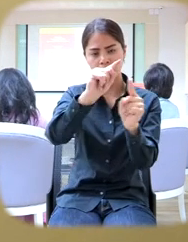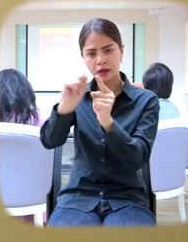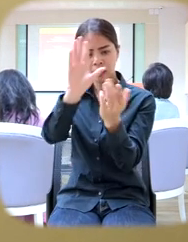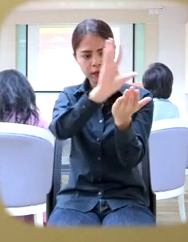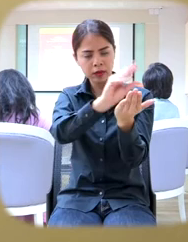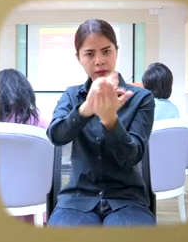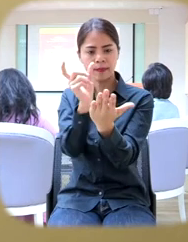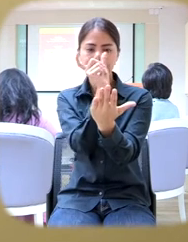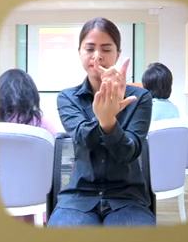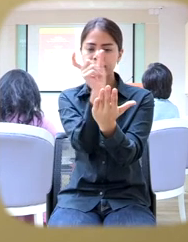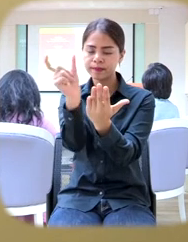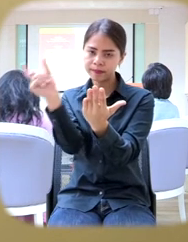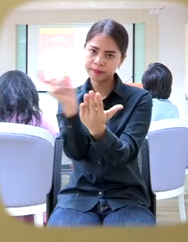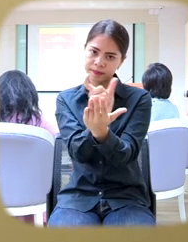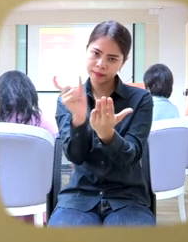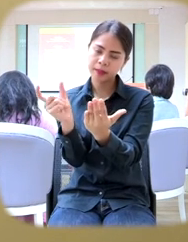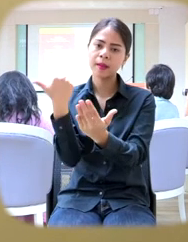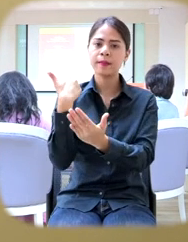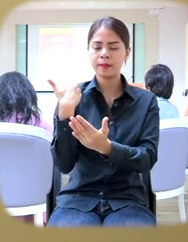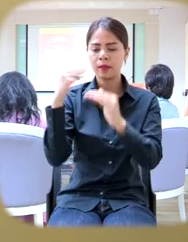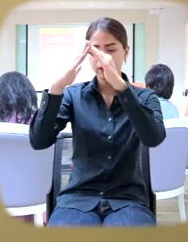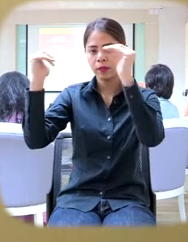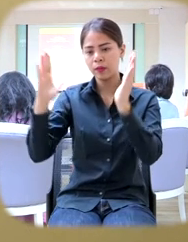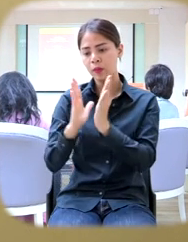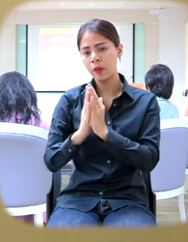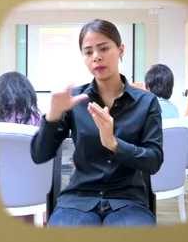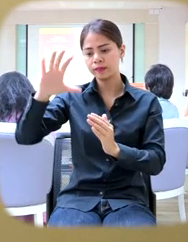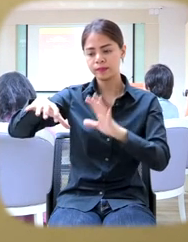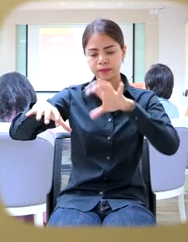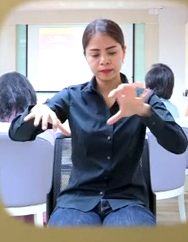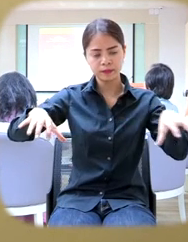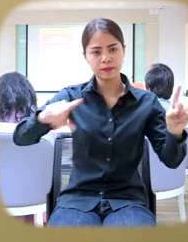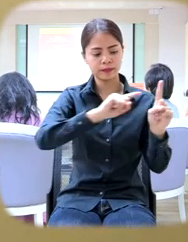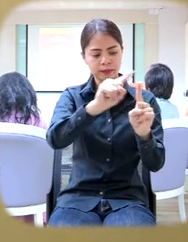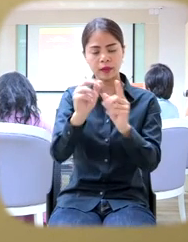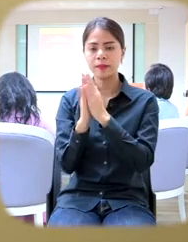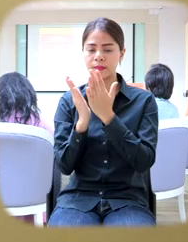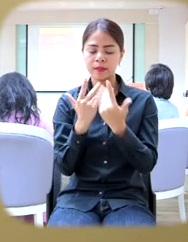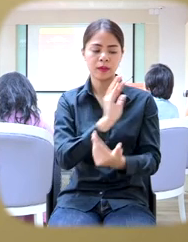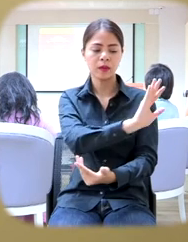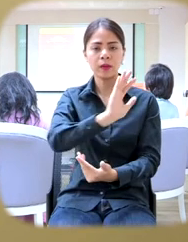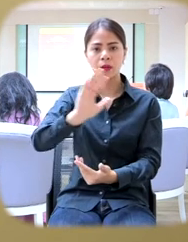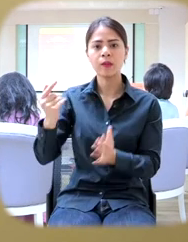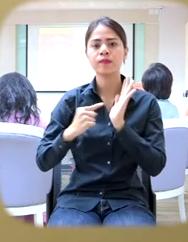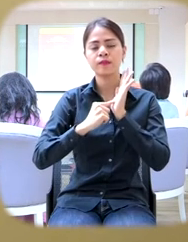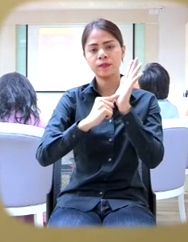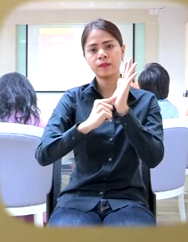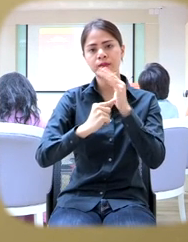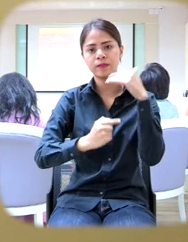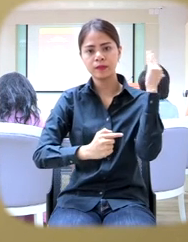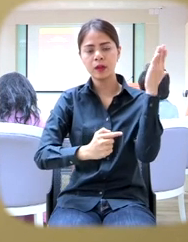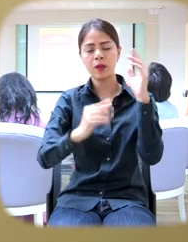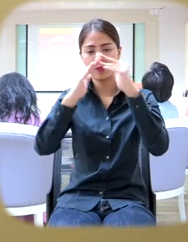ริงๆของแต่ละวัดเนี่ยนะครับก็จะมีความต่างกันของปิตกมาลานะครับอย่างเช่นอันนี้จะเป็นปิตกมาลาของวัดป่